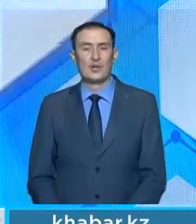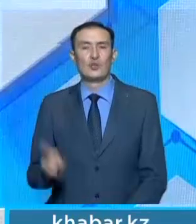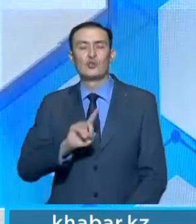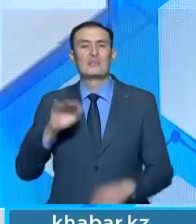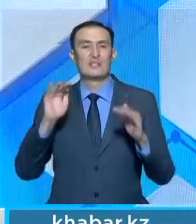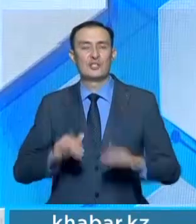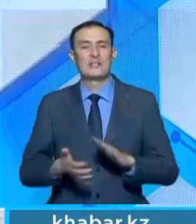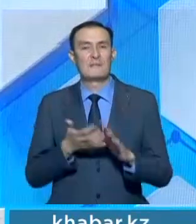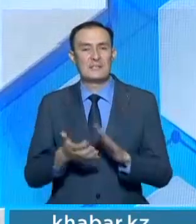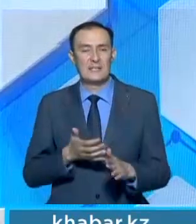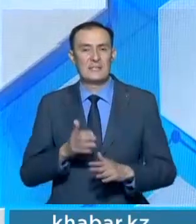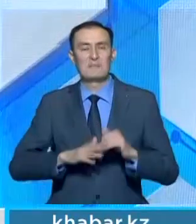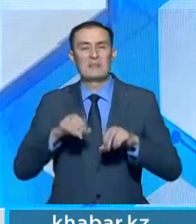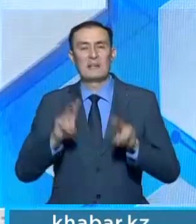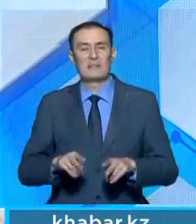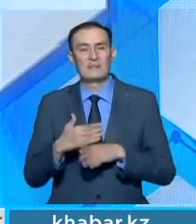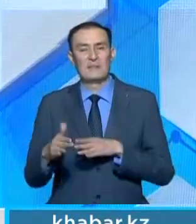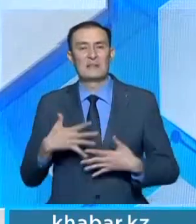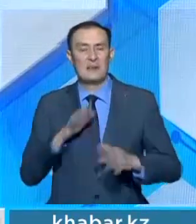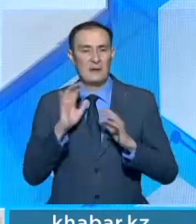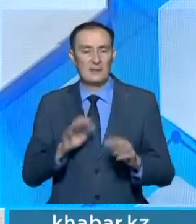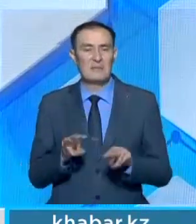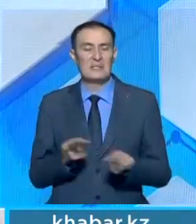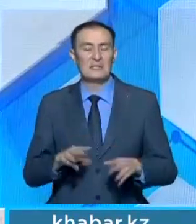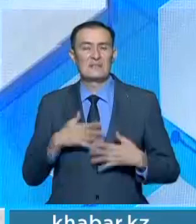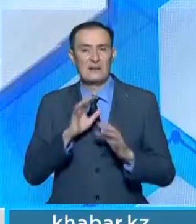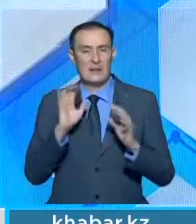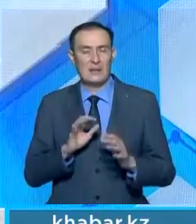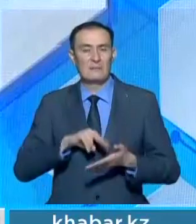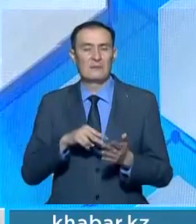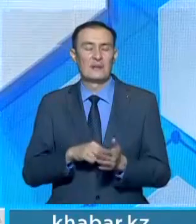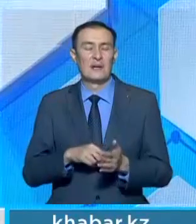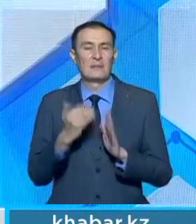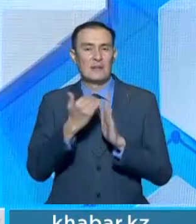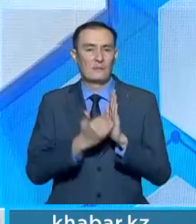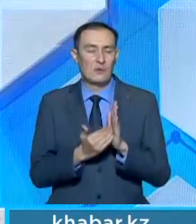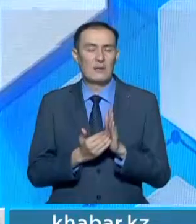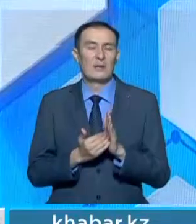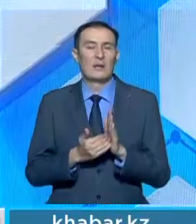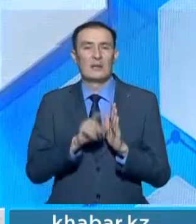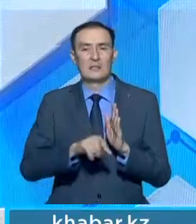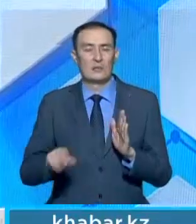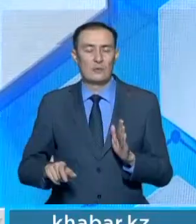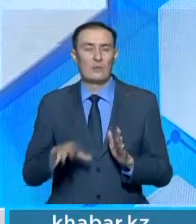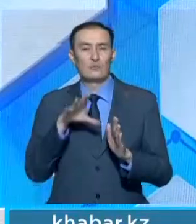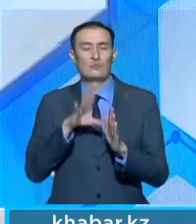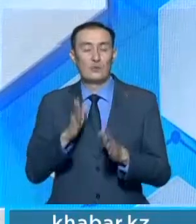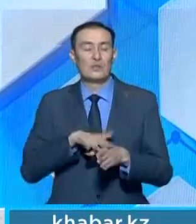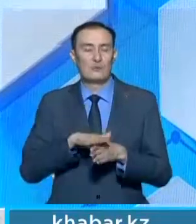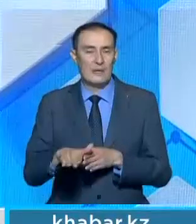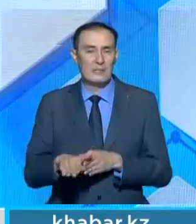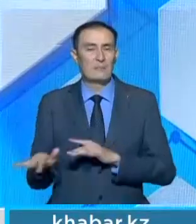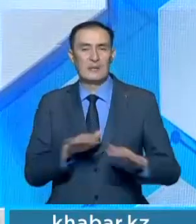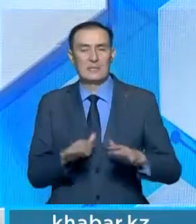Для снижения дефицита кадров в сфере здравоохранения Минздрав инициирует разработку цифровой платформы резидентуры, где будет осуществляться